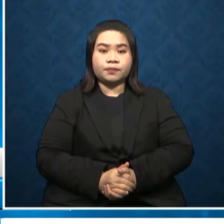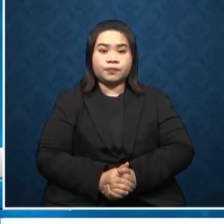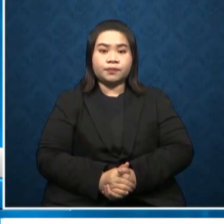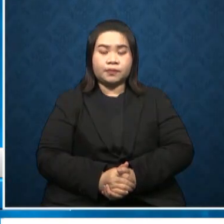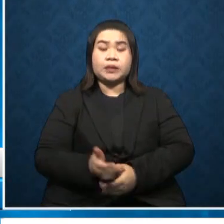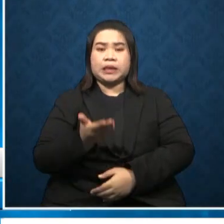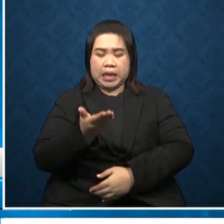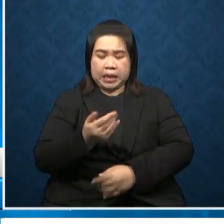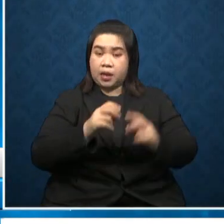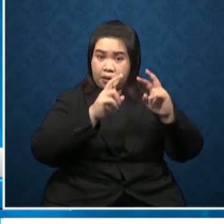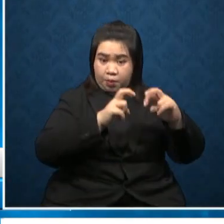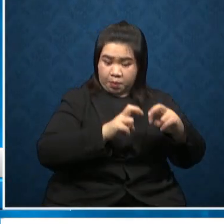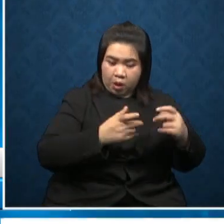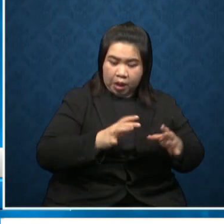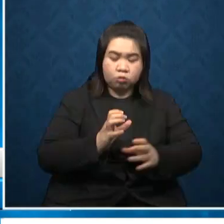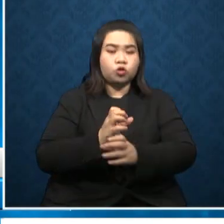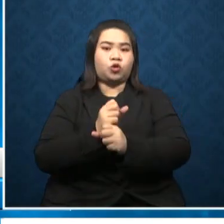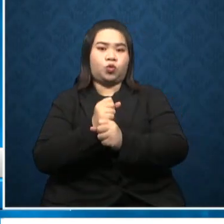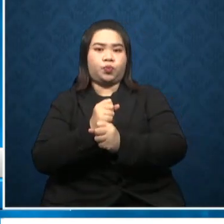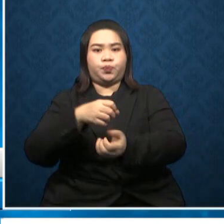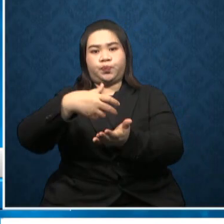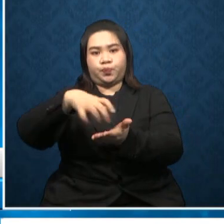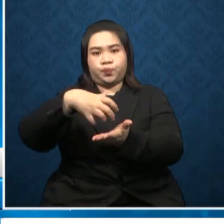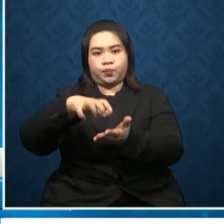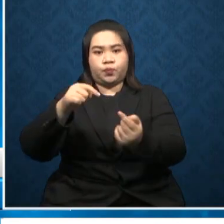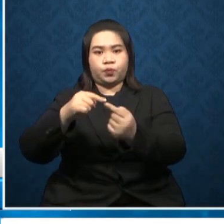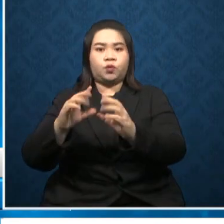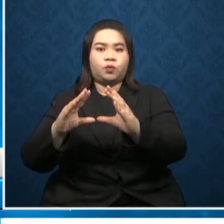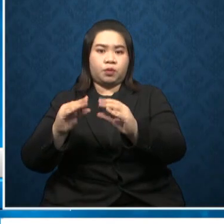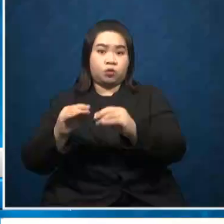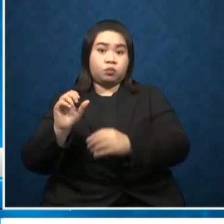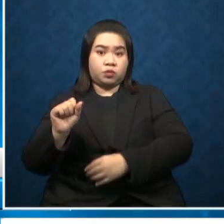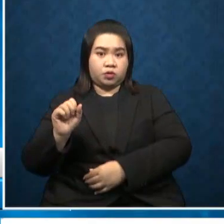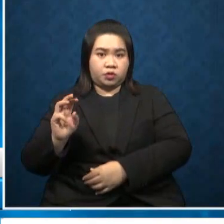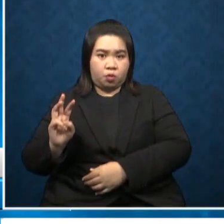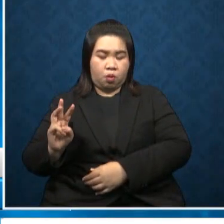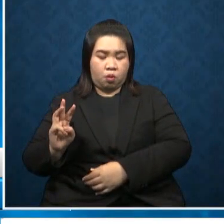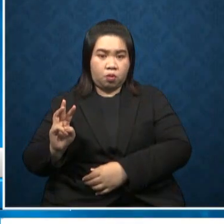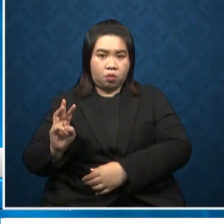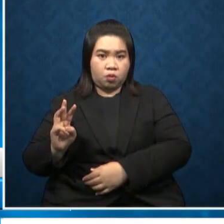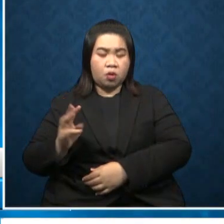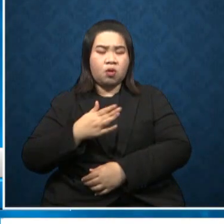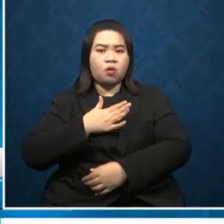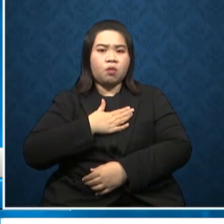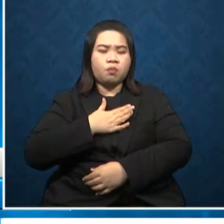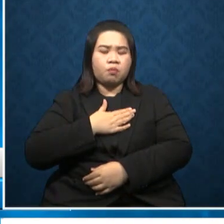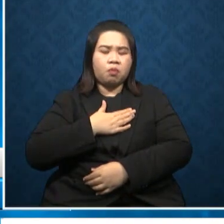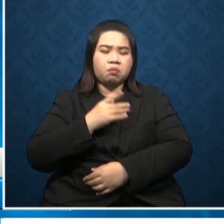ค้นพบนะครับแล้วก็รายงานต่อที่ประชุมให้ที่ประชุมได้ผมอยาก